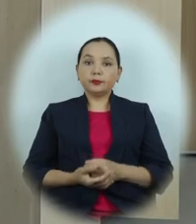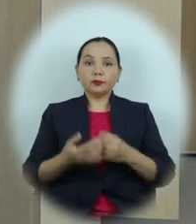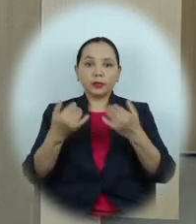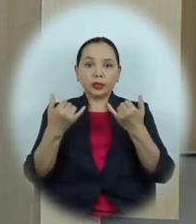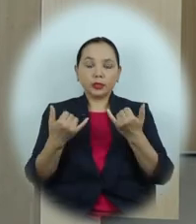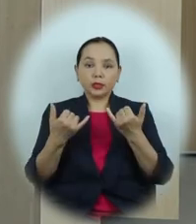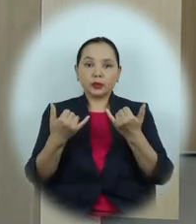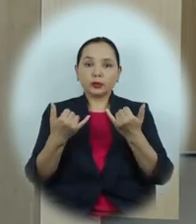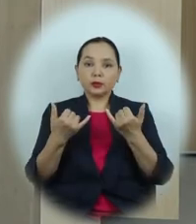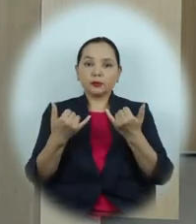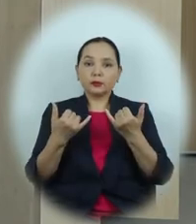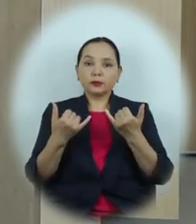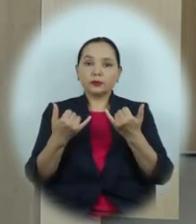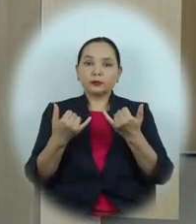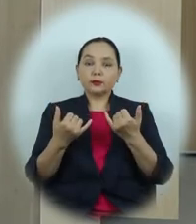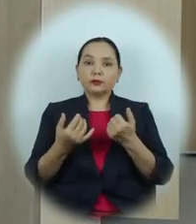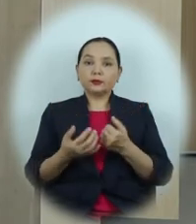Endi